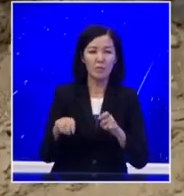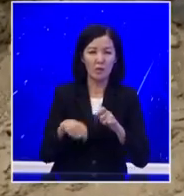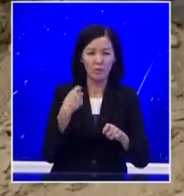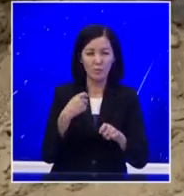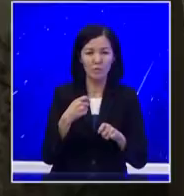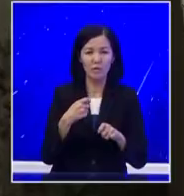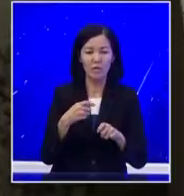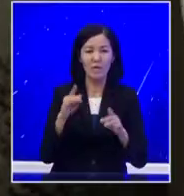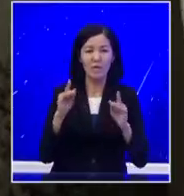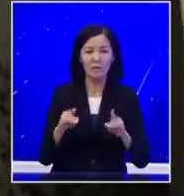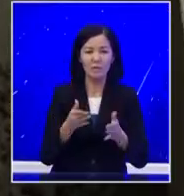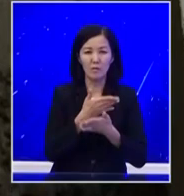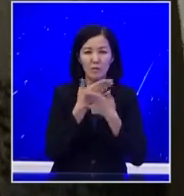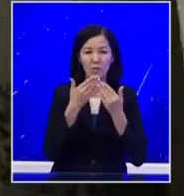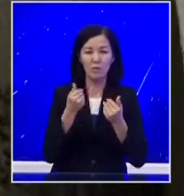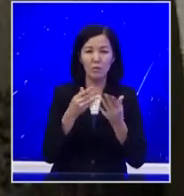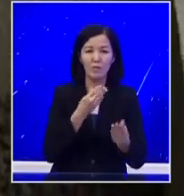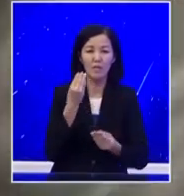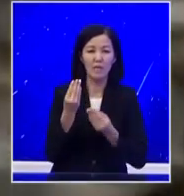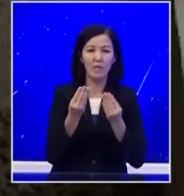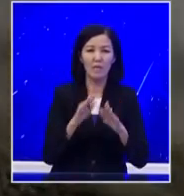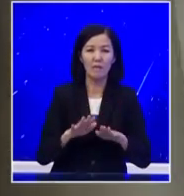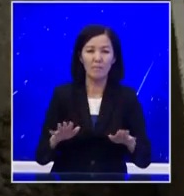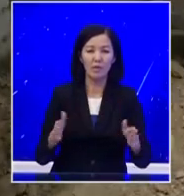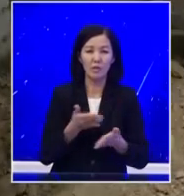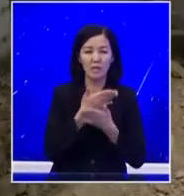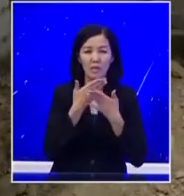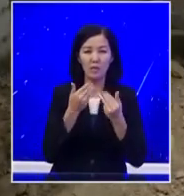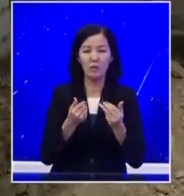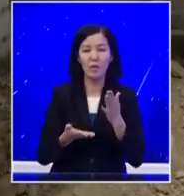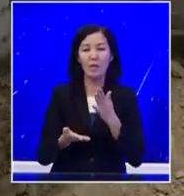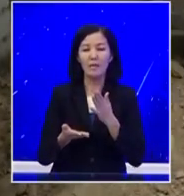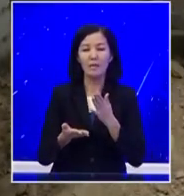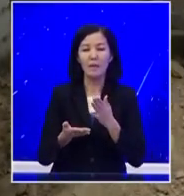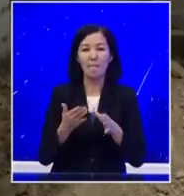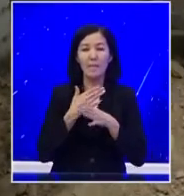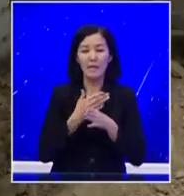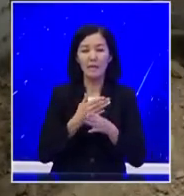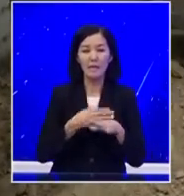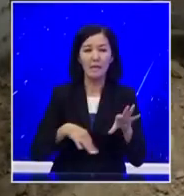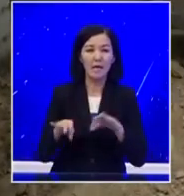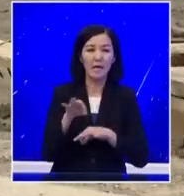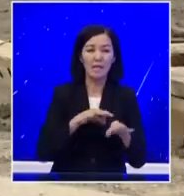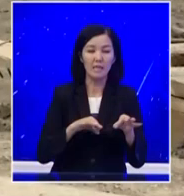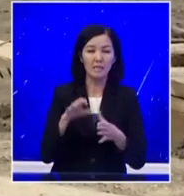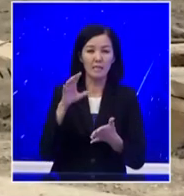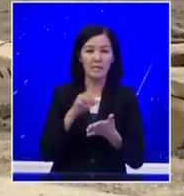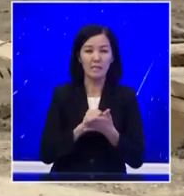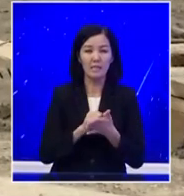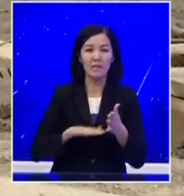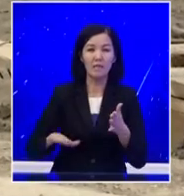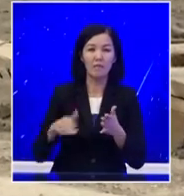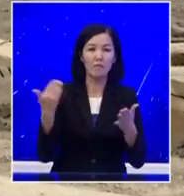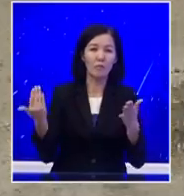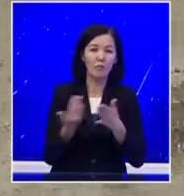и жили свой срок а детская площадка запустила теперь это все будет в прошлом благодаря программе дорожная карта заняты стиль двор обретет